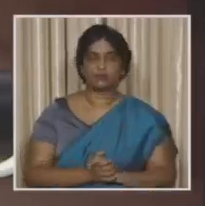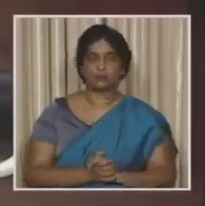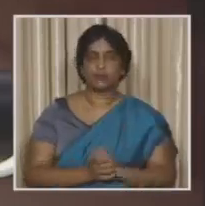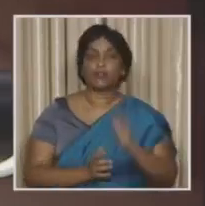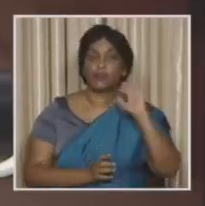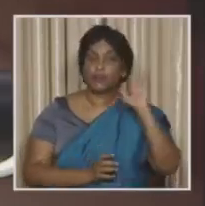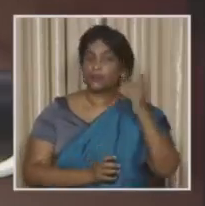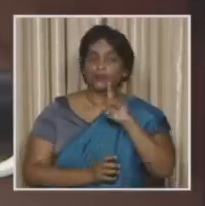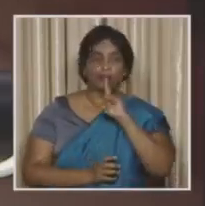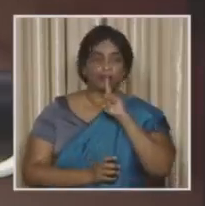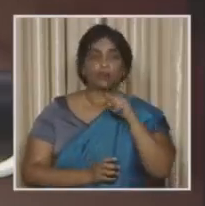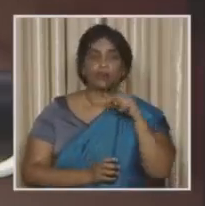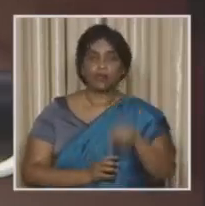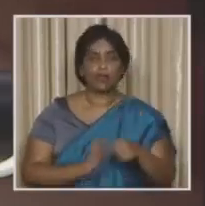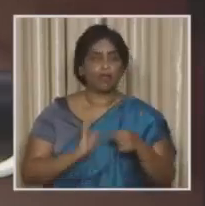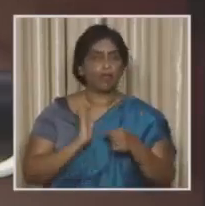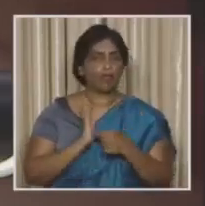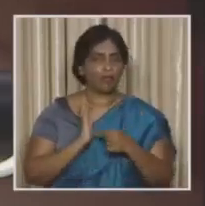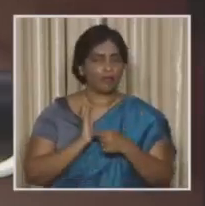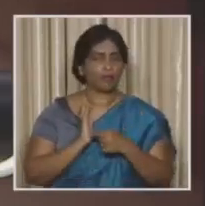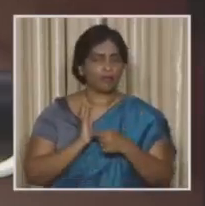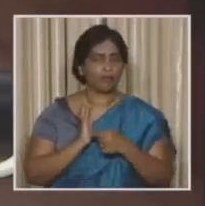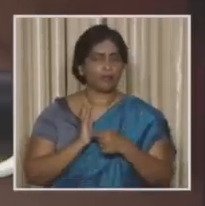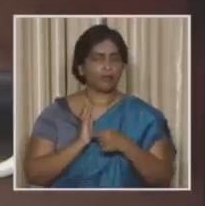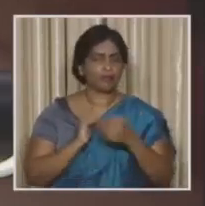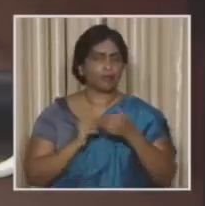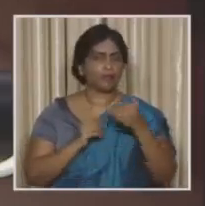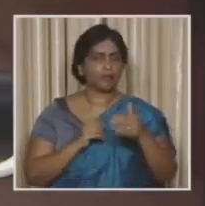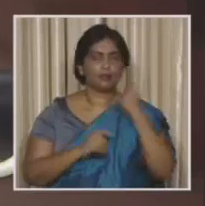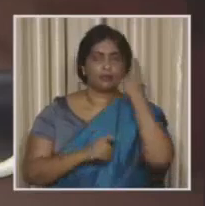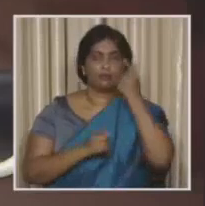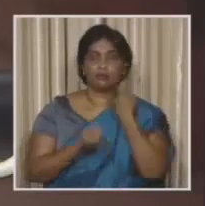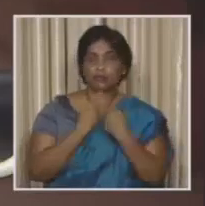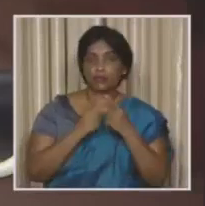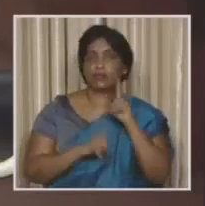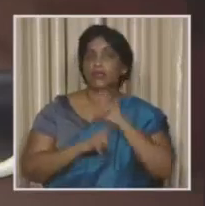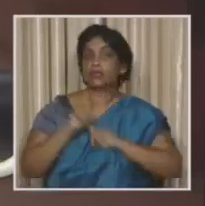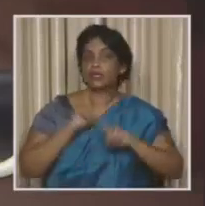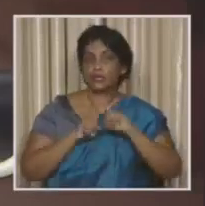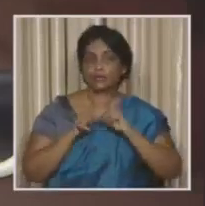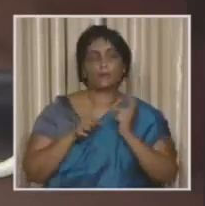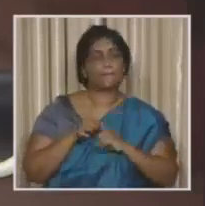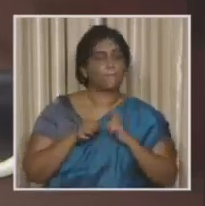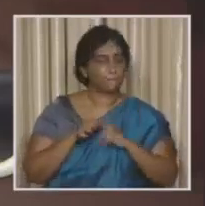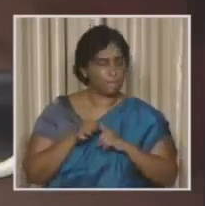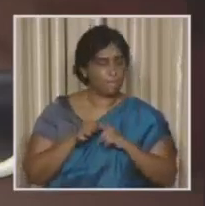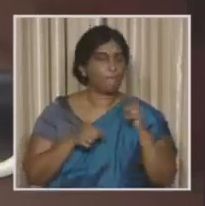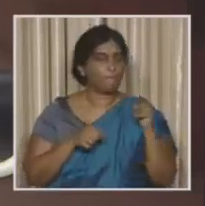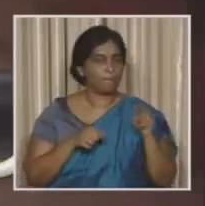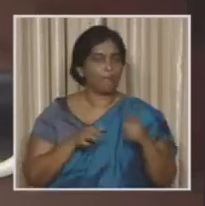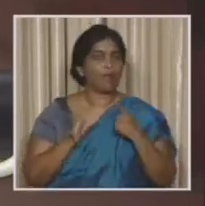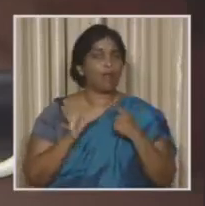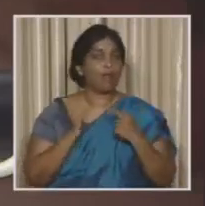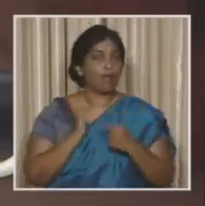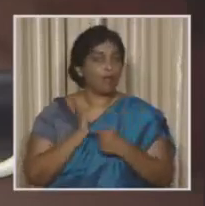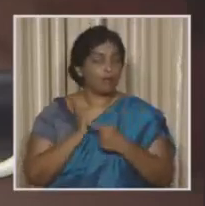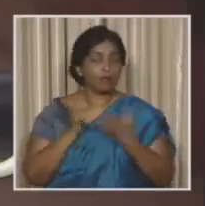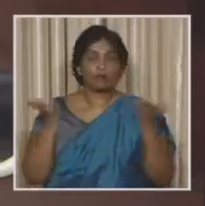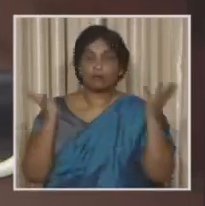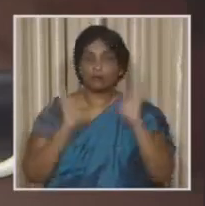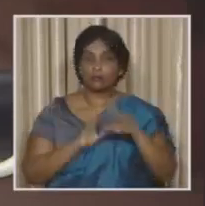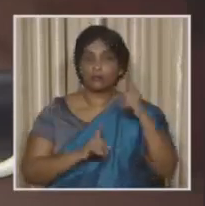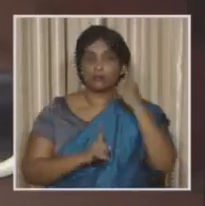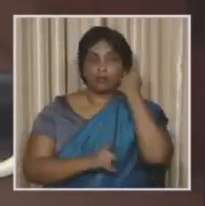විශේෂයෙන් ගත්තොත් දැන් මේ අඟහරුවාදට පැවැත්වෙන බුද්ධි සමාලෝචන රැස්වීම පිළිබඳ ප්‍රශ්නේ අඟහරුවාදට ලැස්සෙන